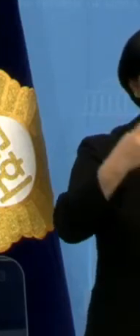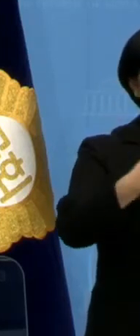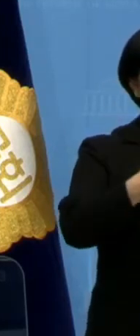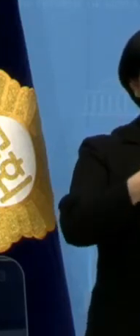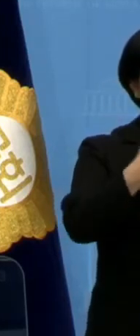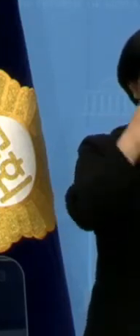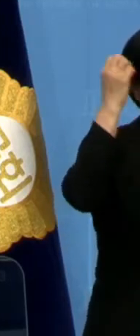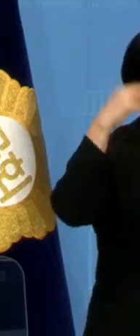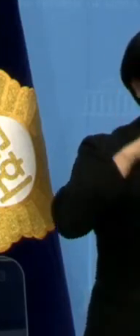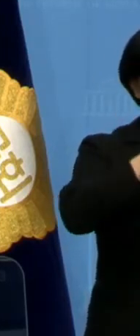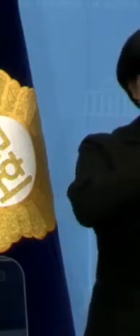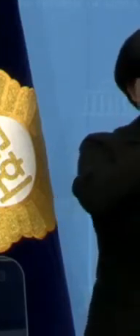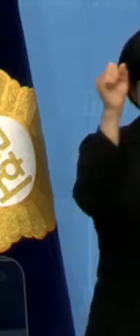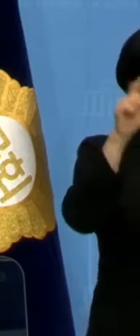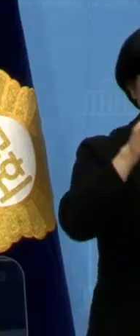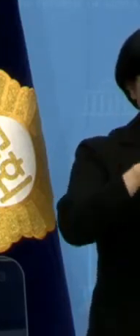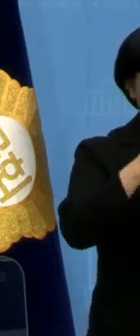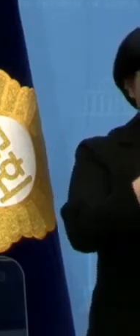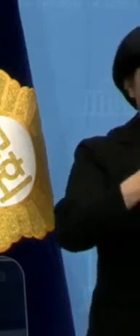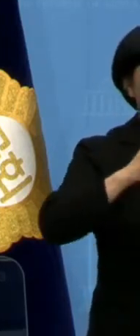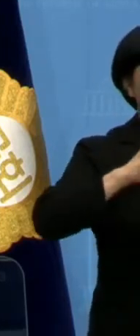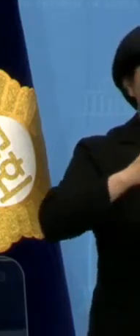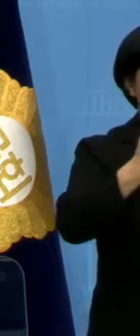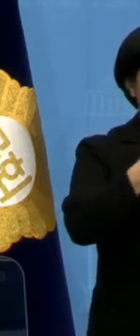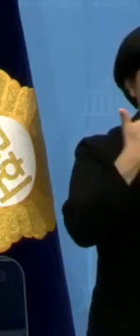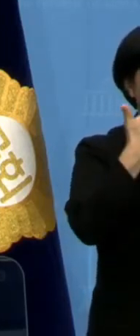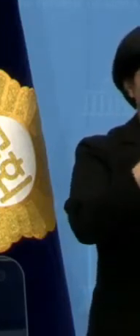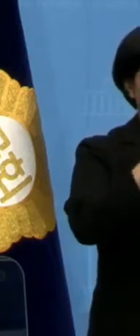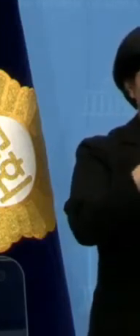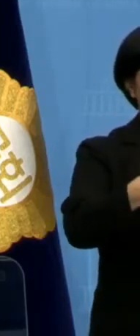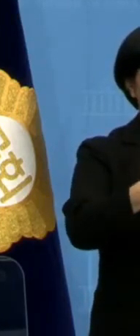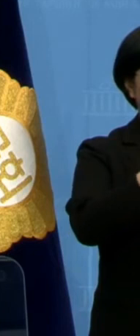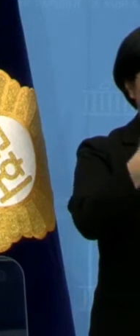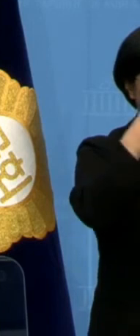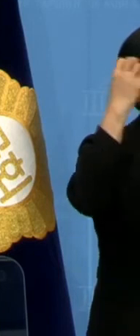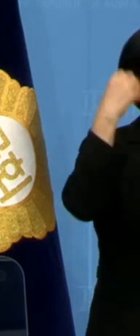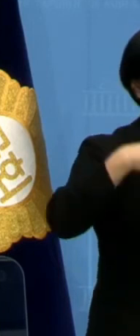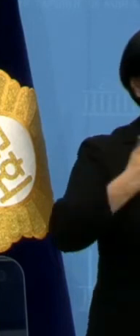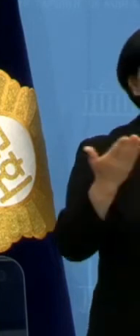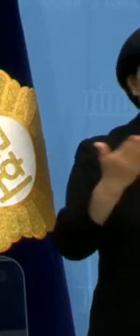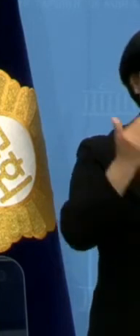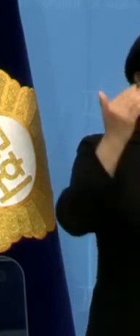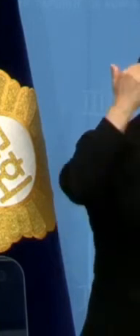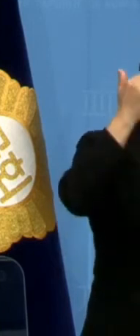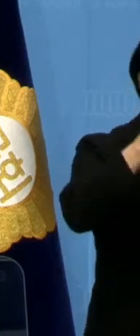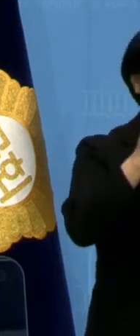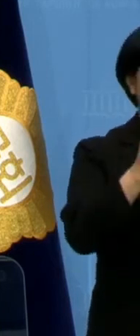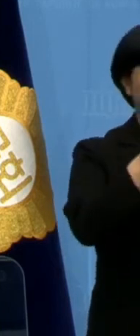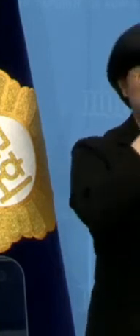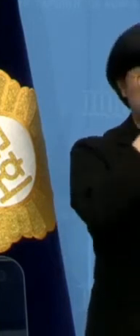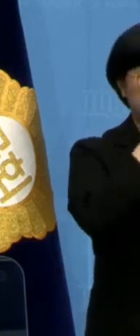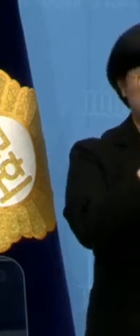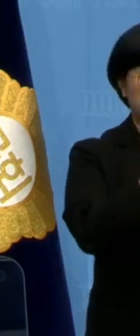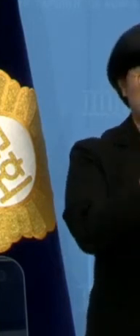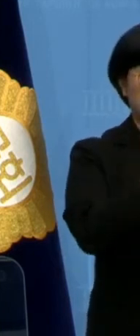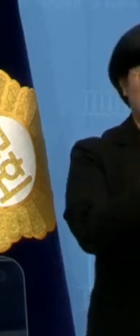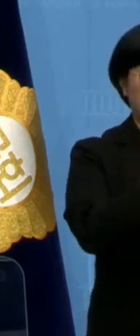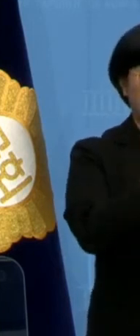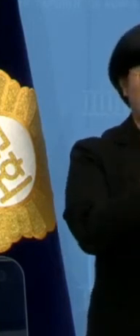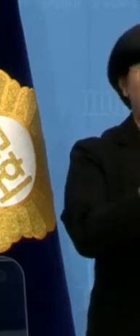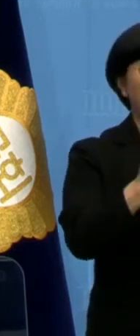것은 위계로서 국립대학교인 부산대 의전원의 입학 사정 업무를 방해한 것으로 위계에